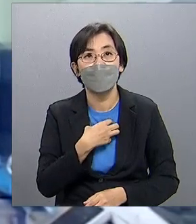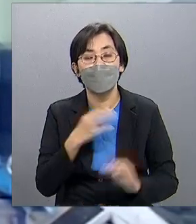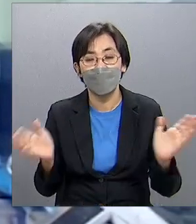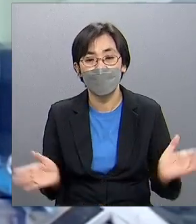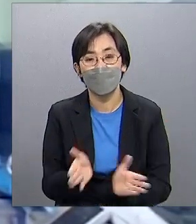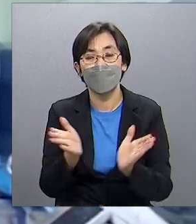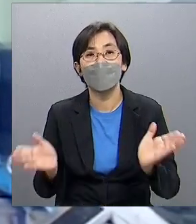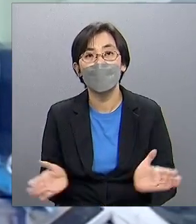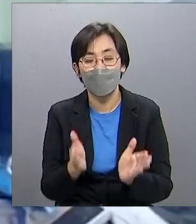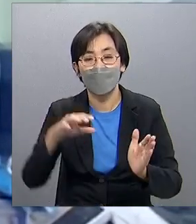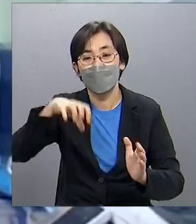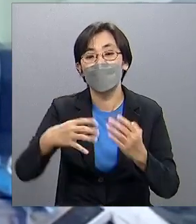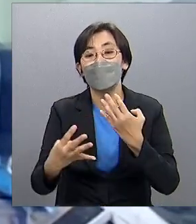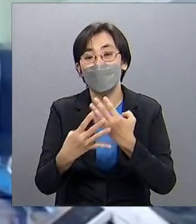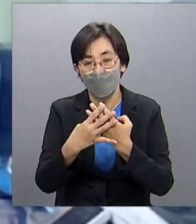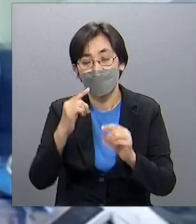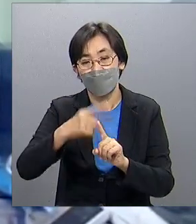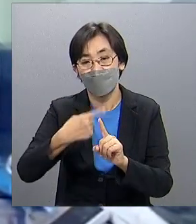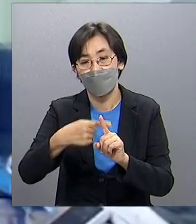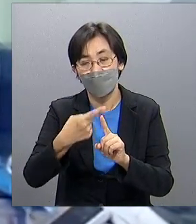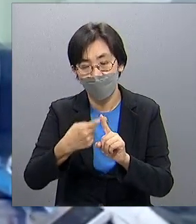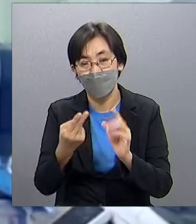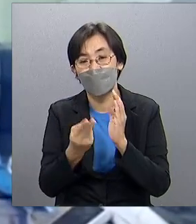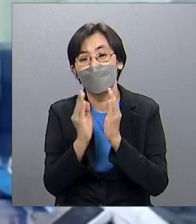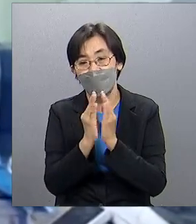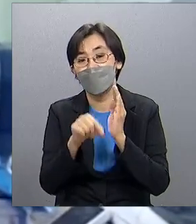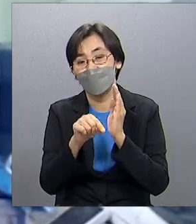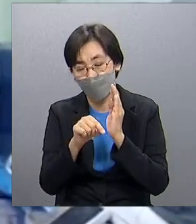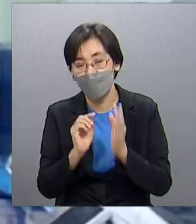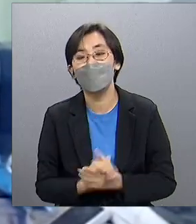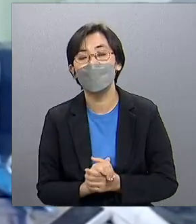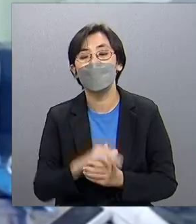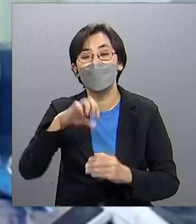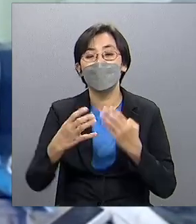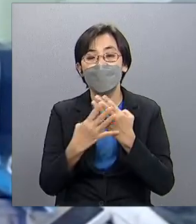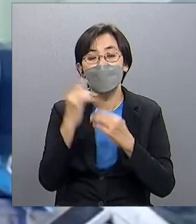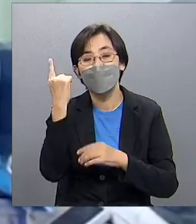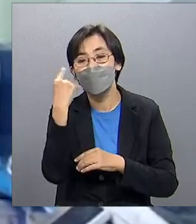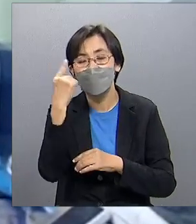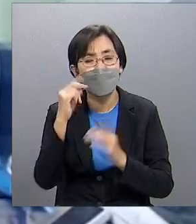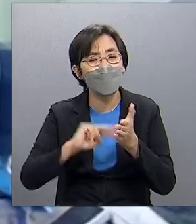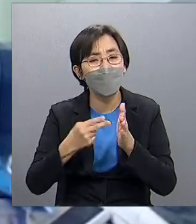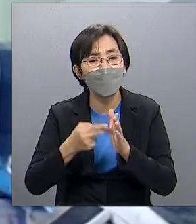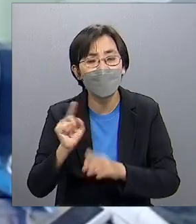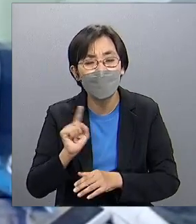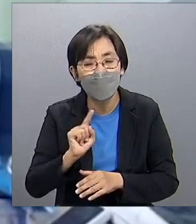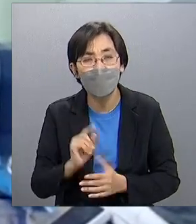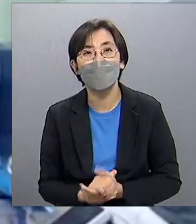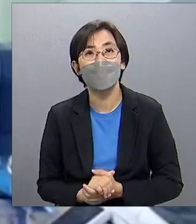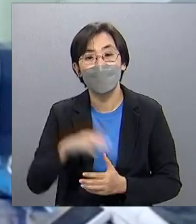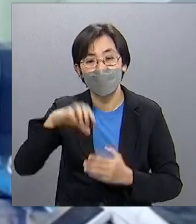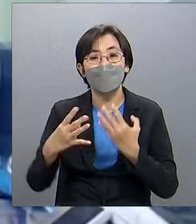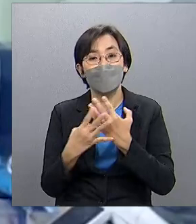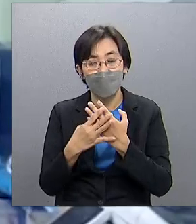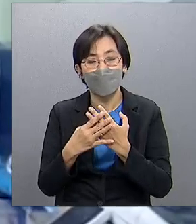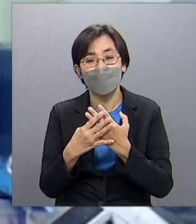จำชั่วคราวบ้านห้วยเตยเนี่ยเป็นเรือนจำท่องเที่ยวก็คือให้ประชาช